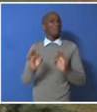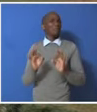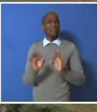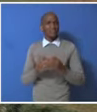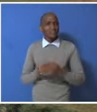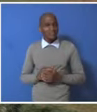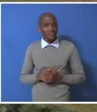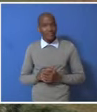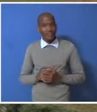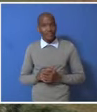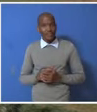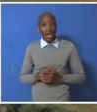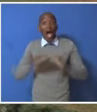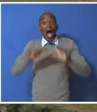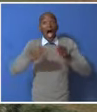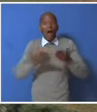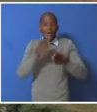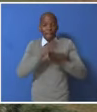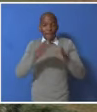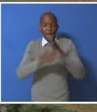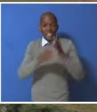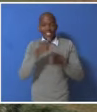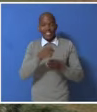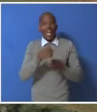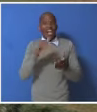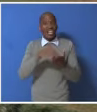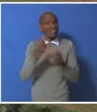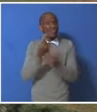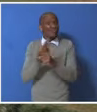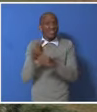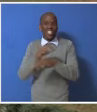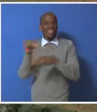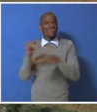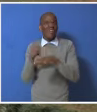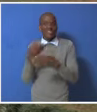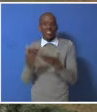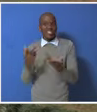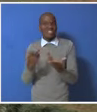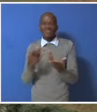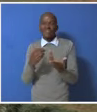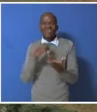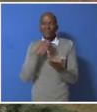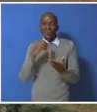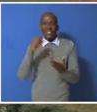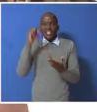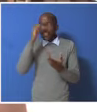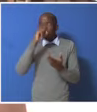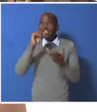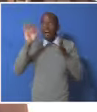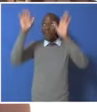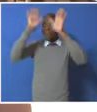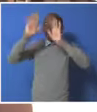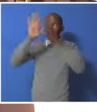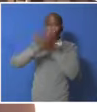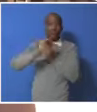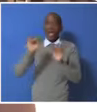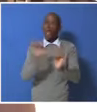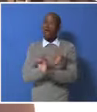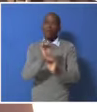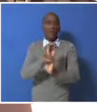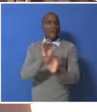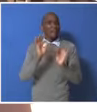ya gang ka teng le gore e dirisa natural resources ga se e ka kgotlelang loapi rra ga re ise